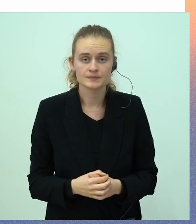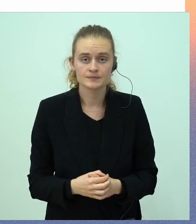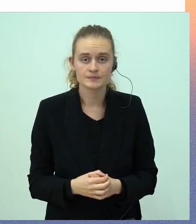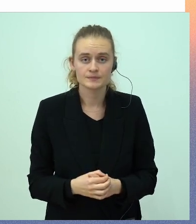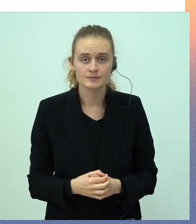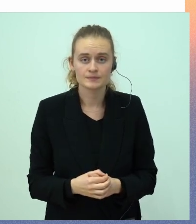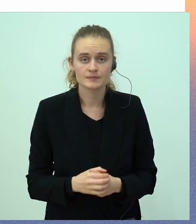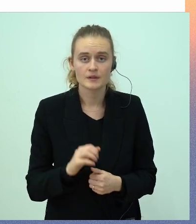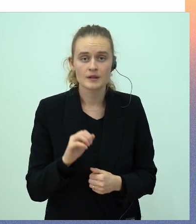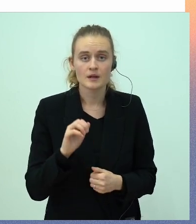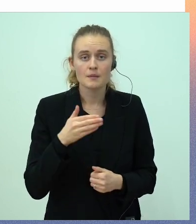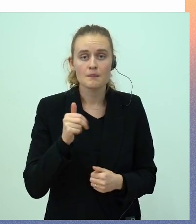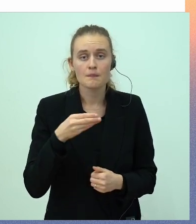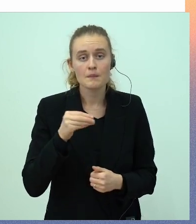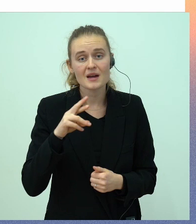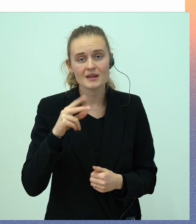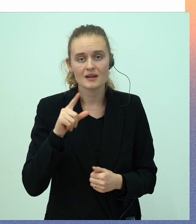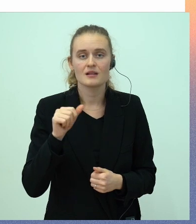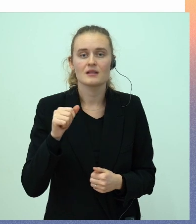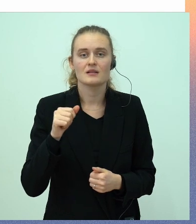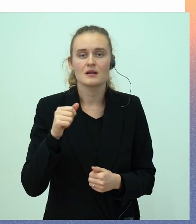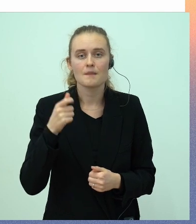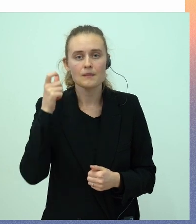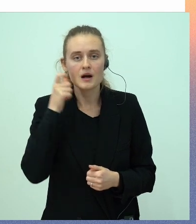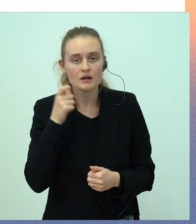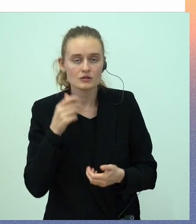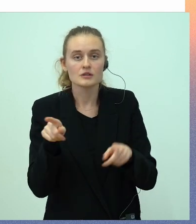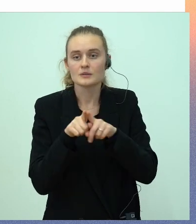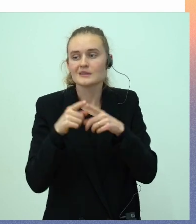Angela Merkel, Macronas ir kiti